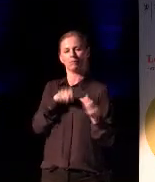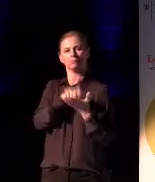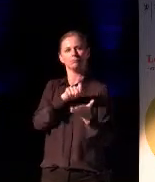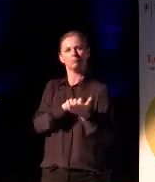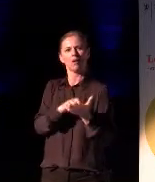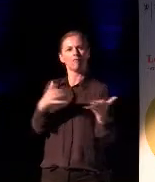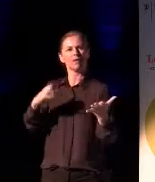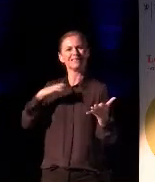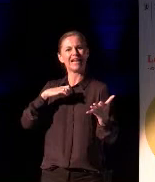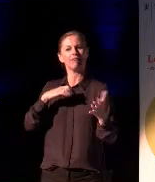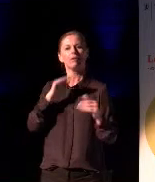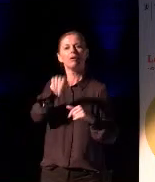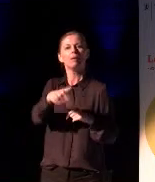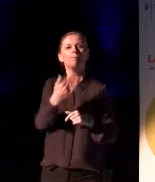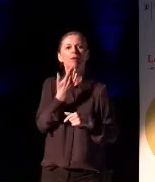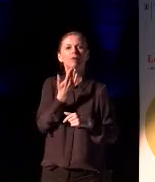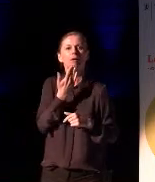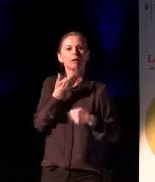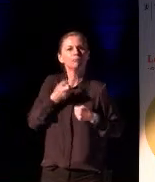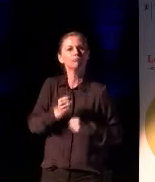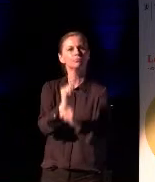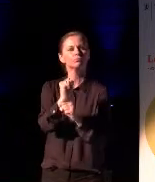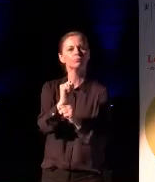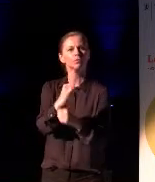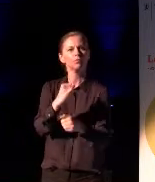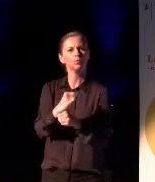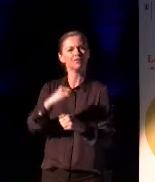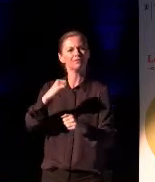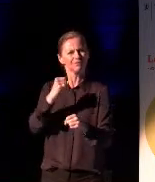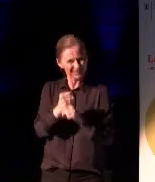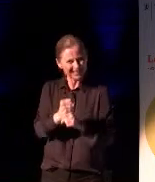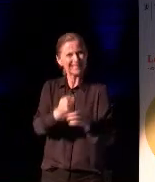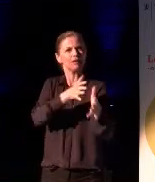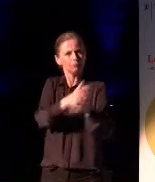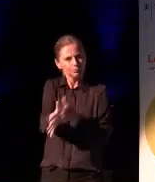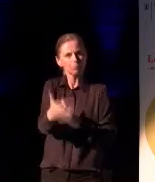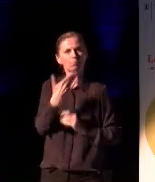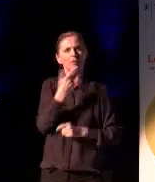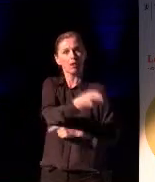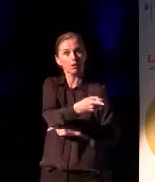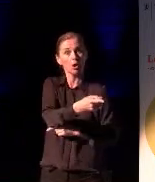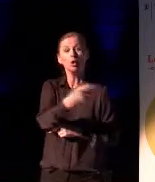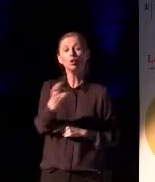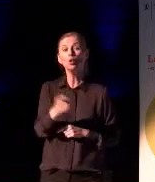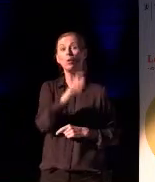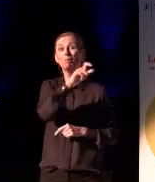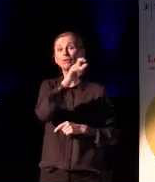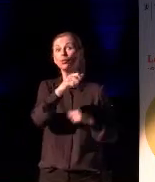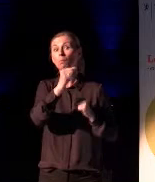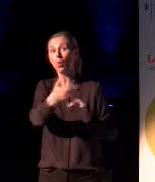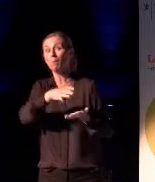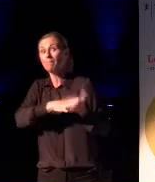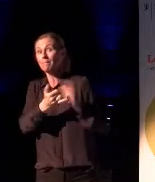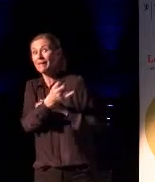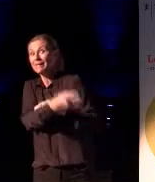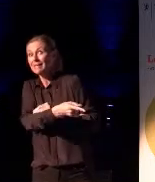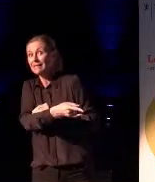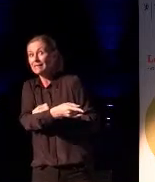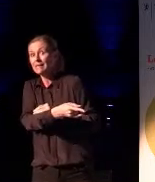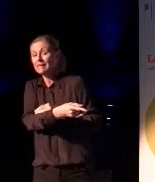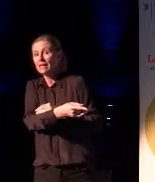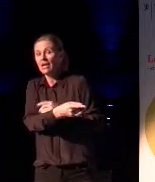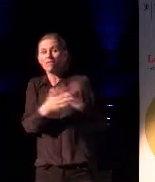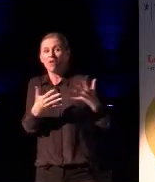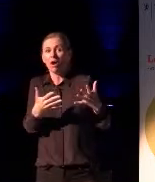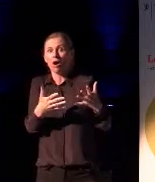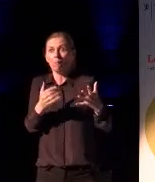hva du vil sette i gang, og så hvordan kan du faktisk få det til? Er det noen personer som må involveres? Er det en rekke steg?